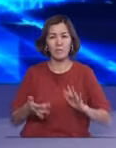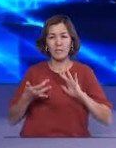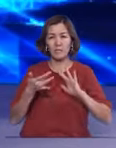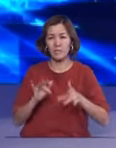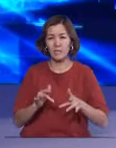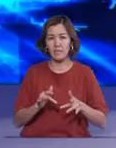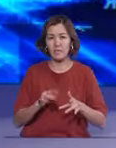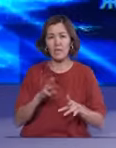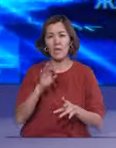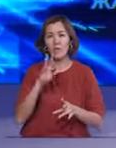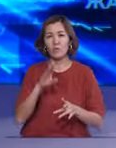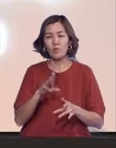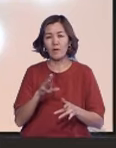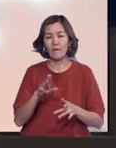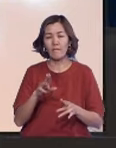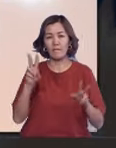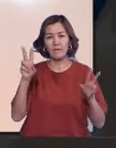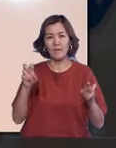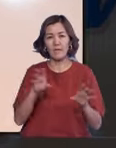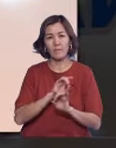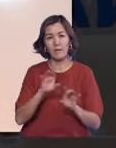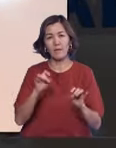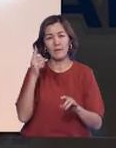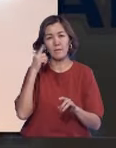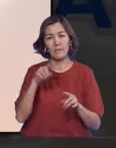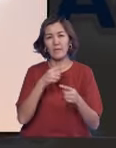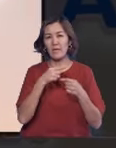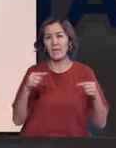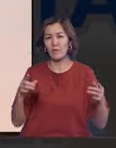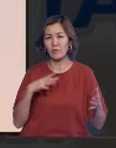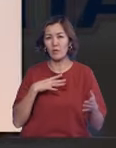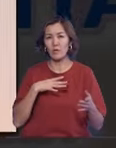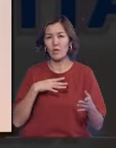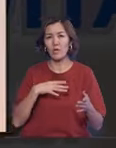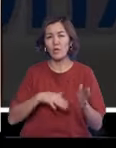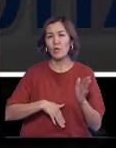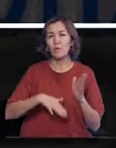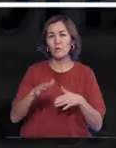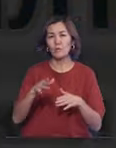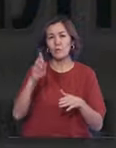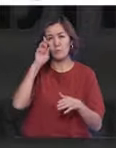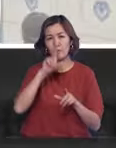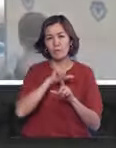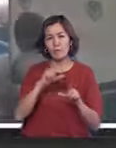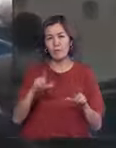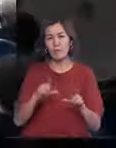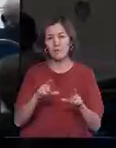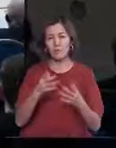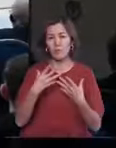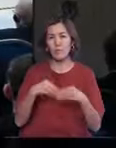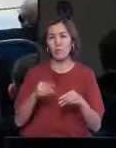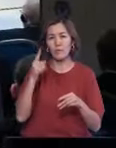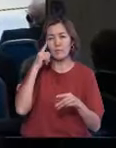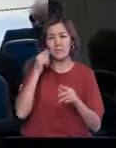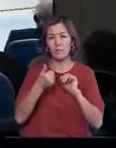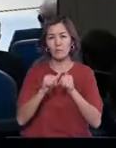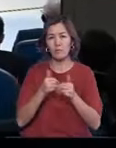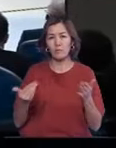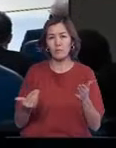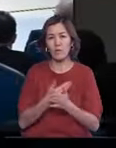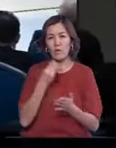де Қасым Жомарт Тоқаев көтерген мәселелер туралы пікір көп. Президент озы қойлы ұлт болу үшін бүкіл қоғам сана сезімін өзгертіп,